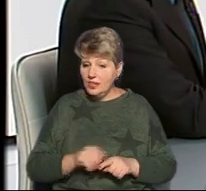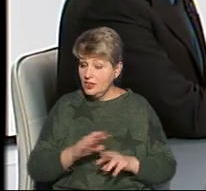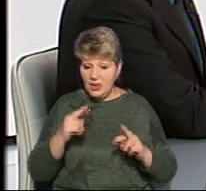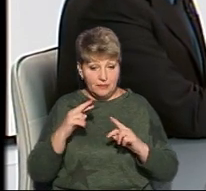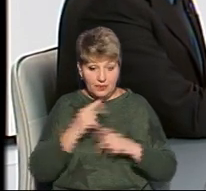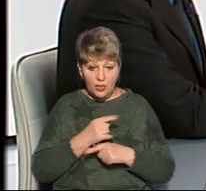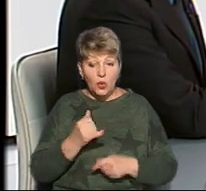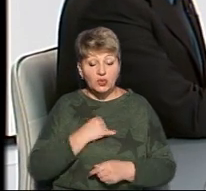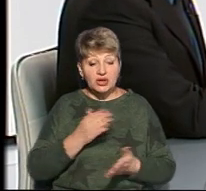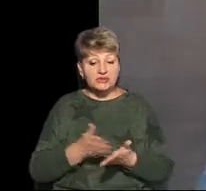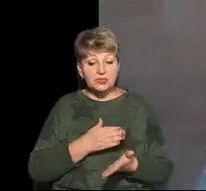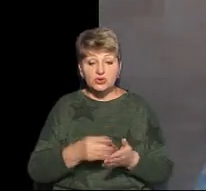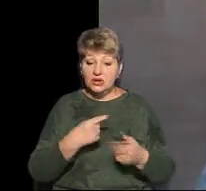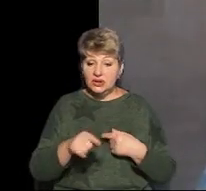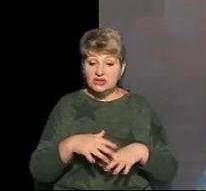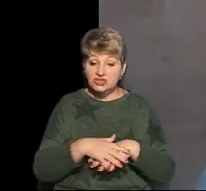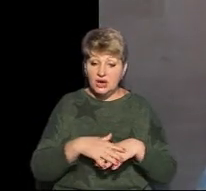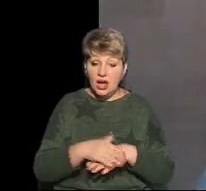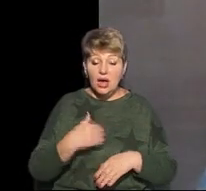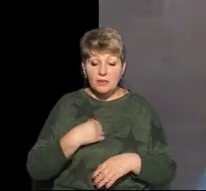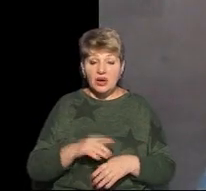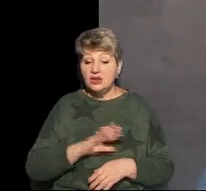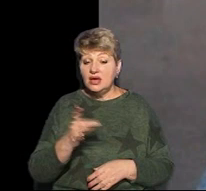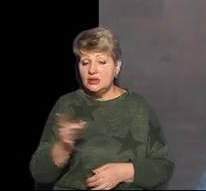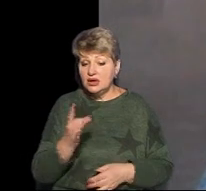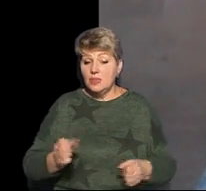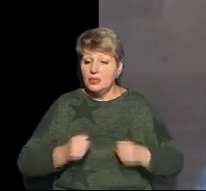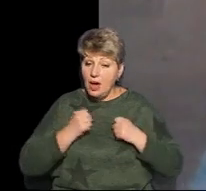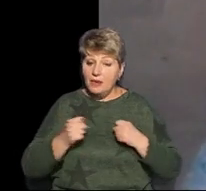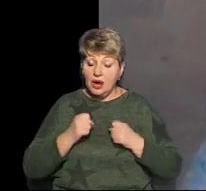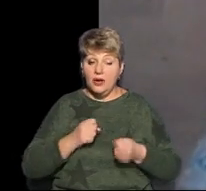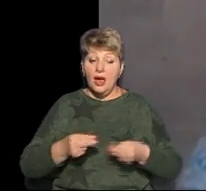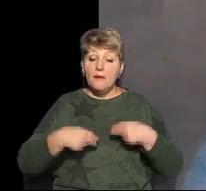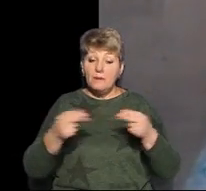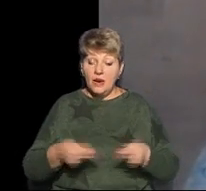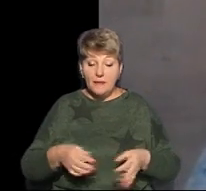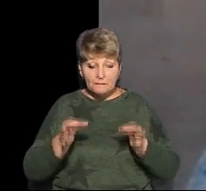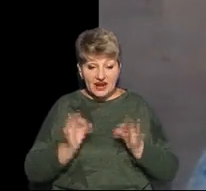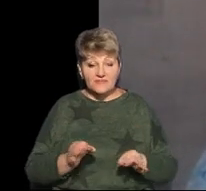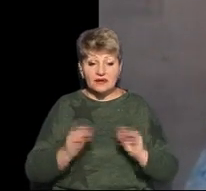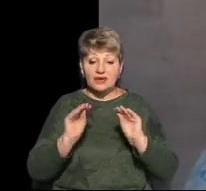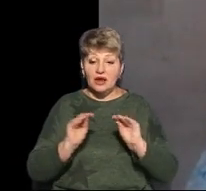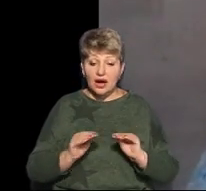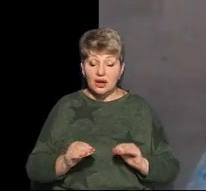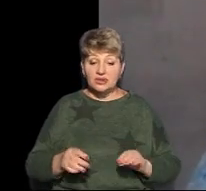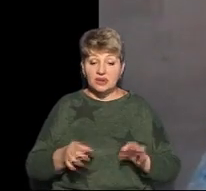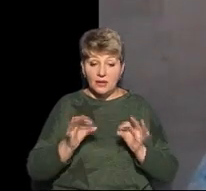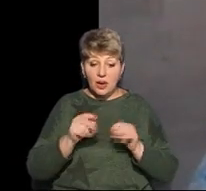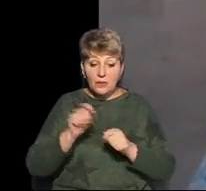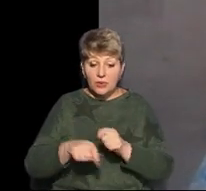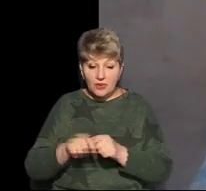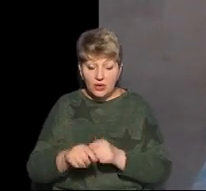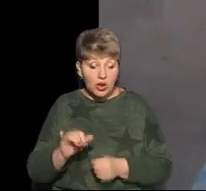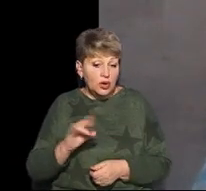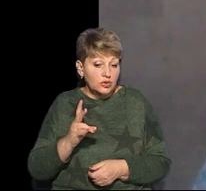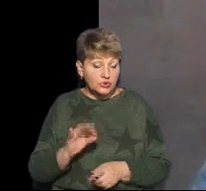нас абсолютно інша цифра. Ми неоднократно намагалися все-таки підписати правдиві акти звірок, але чогось у нас